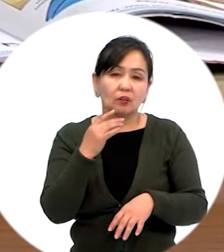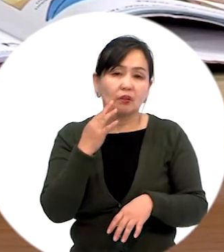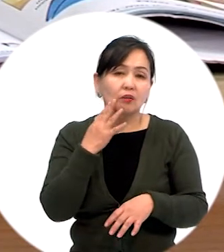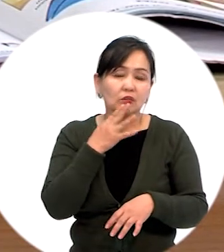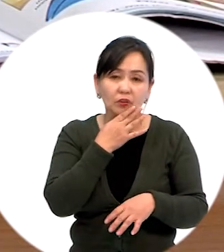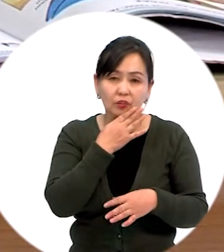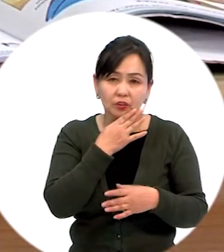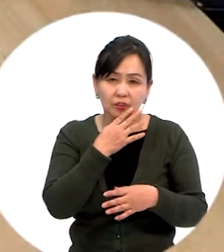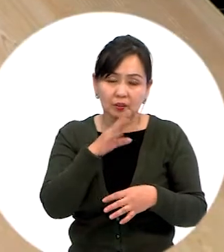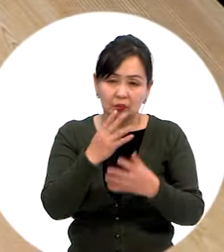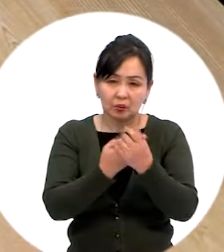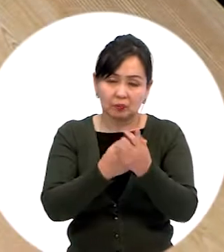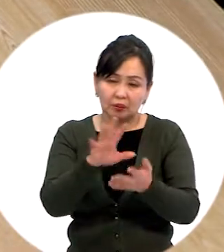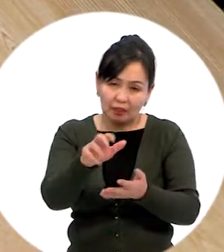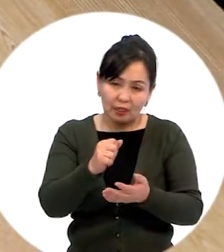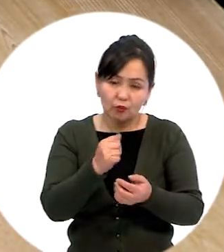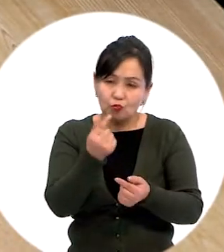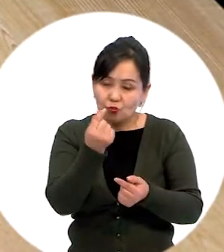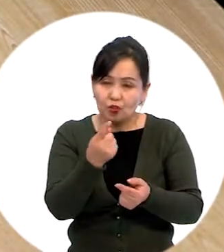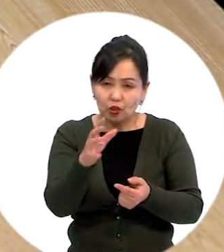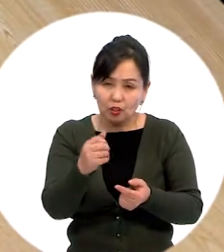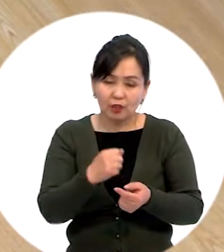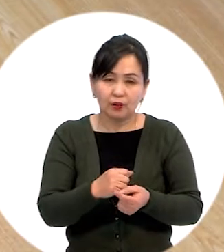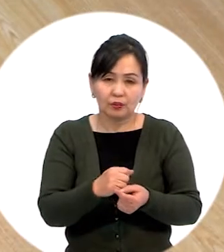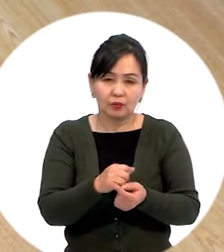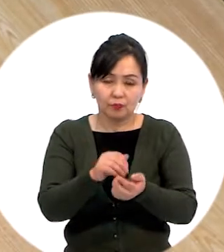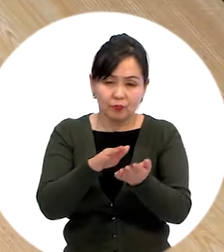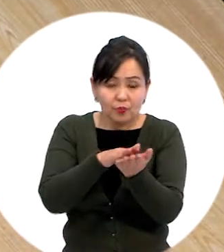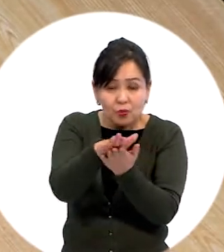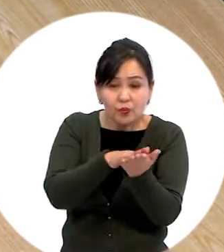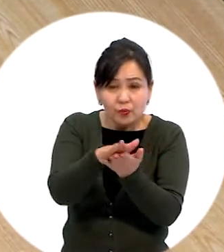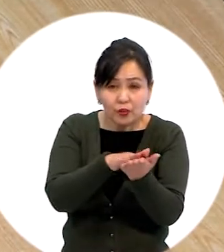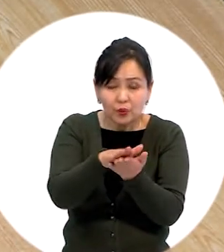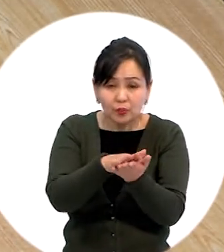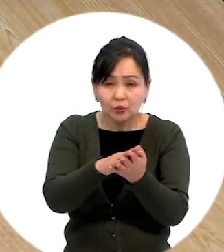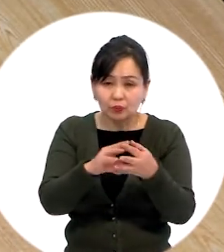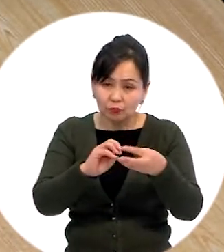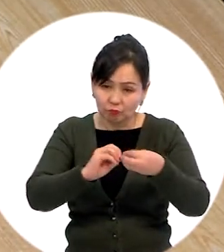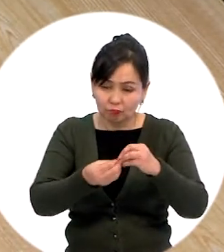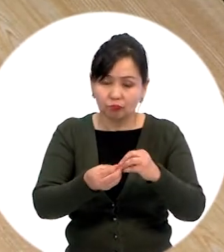За ногоон өнгөнөөсөө баг зэргийг авч жагаад цових үйлдэлээ хийгээд.